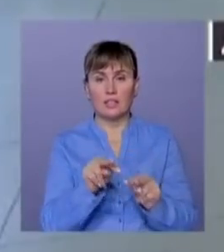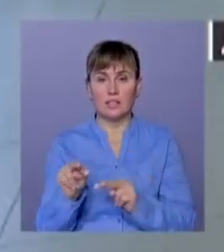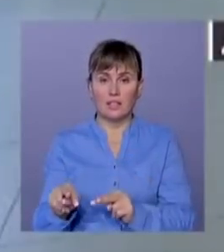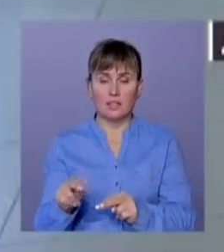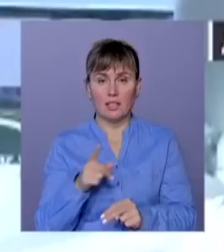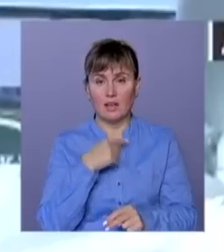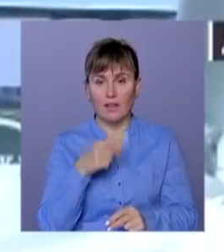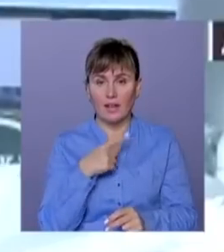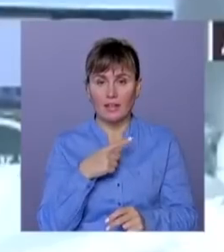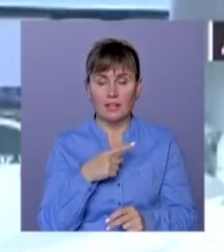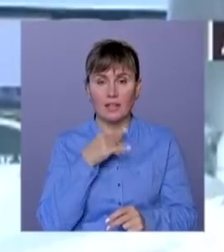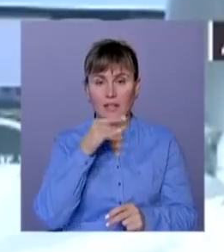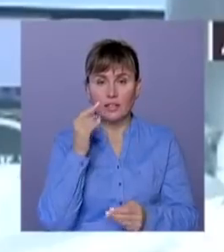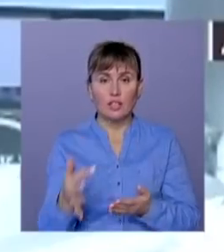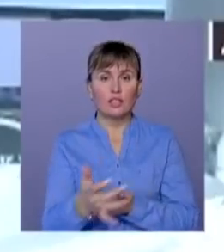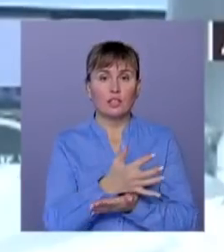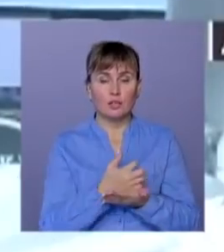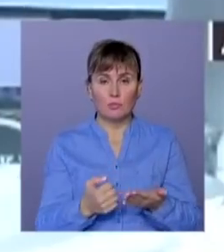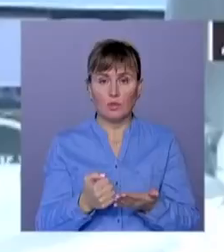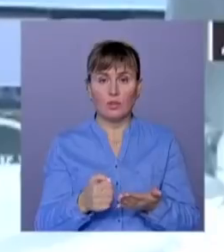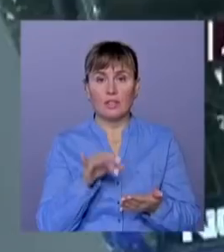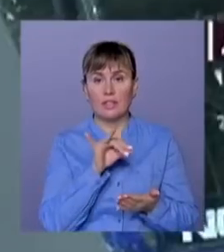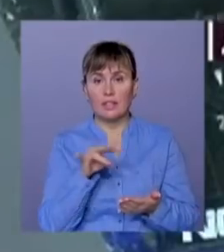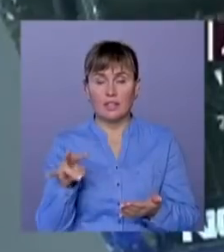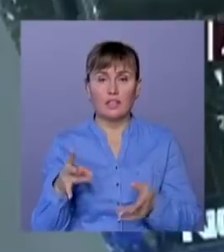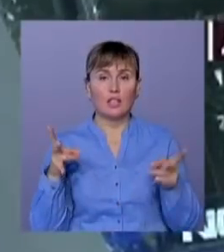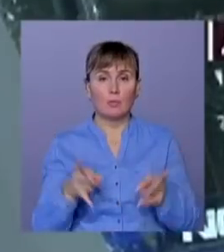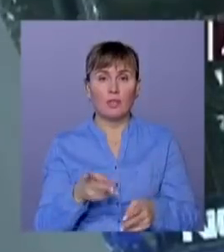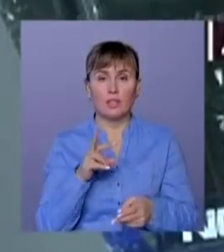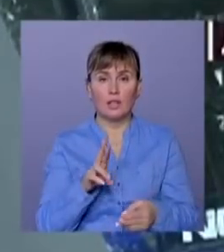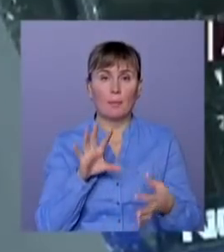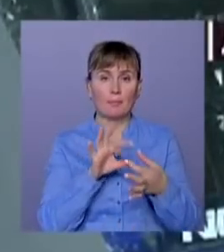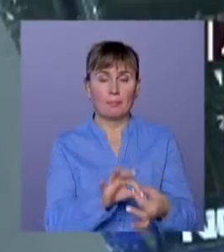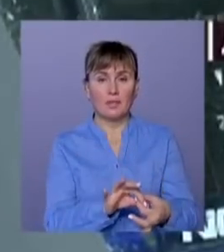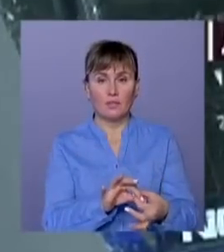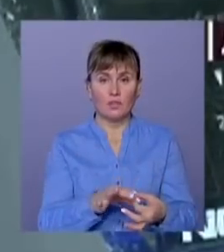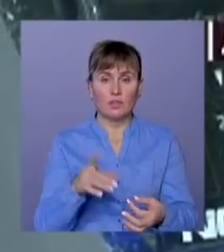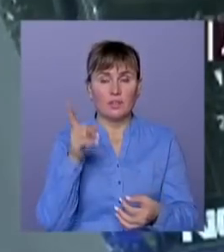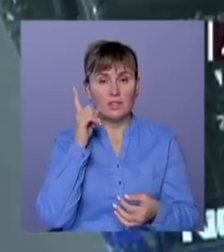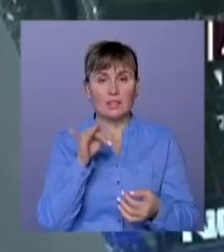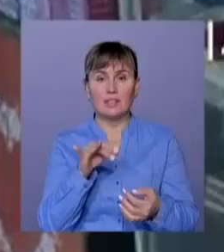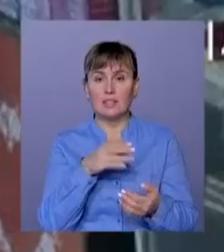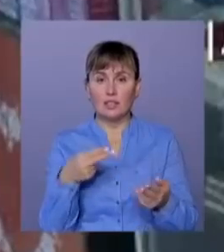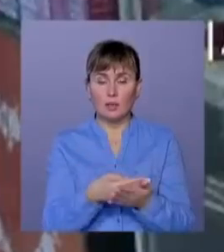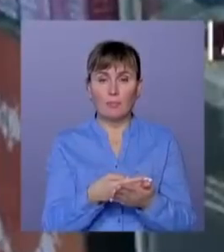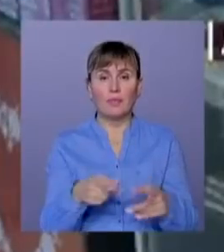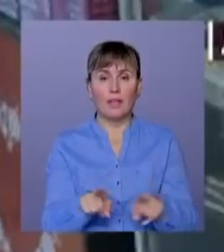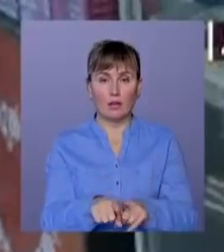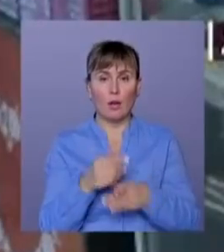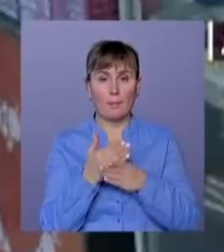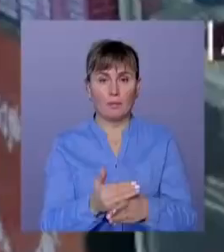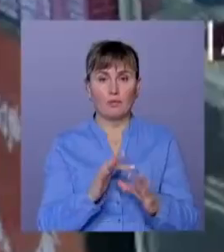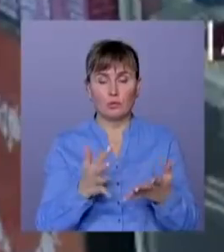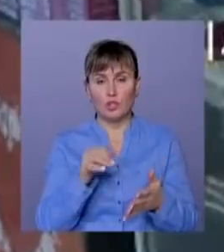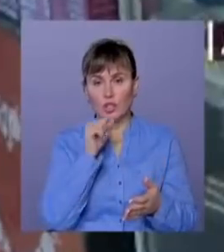настаивают эксперты. Сбор данных, в частности ИИН, необходим для привязки к телефону и сим-карте. Такой метод поможет в